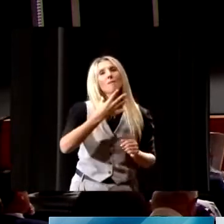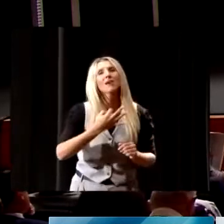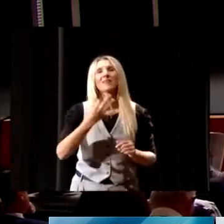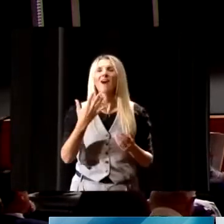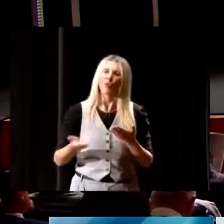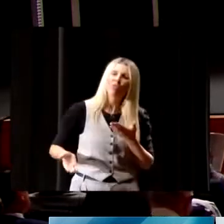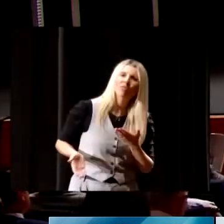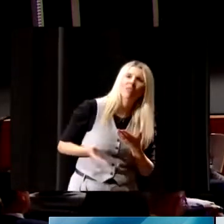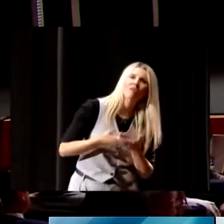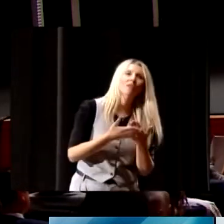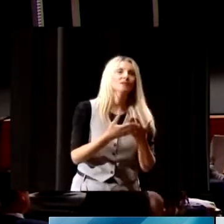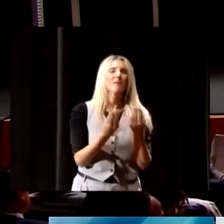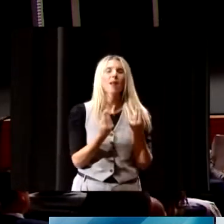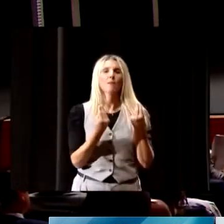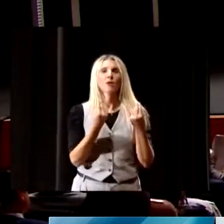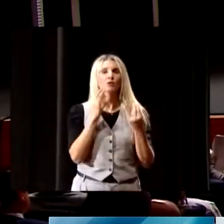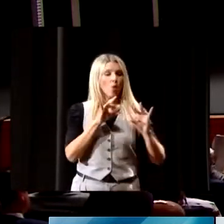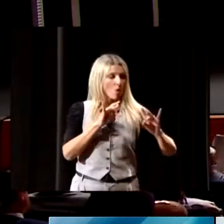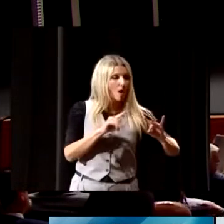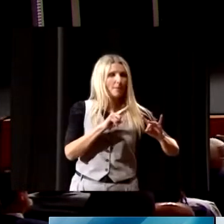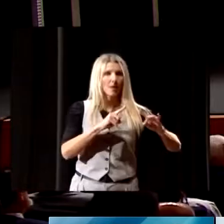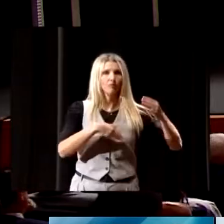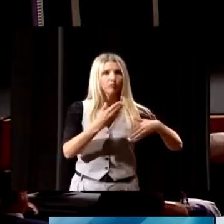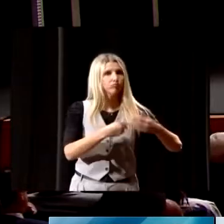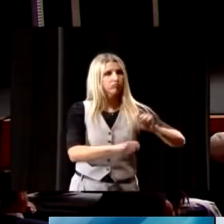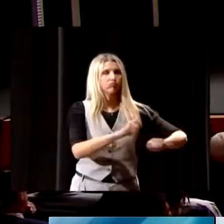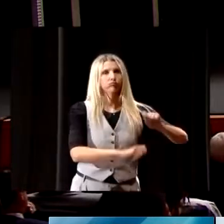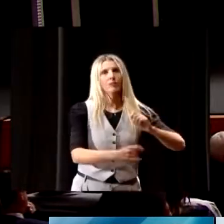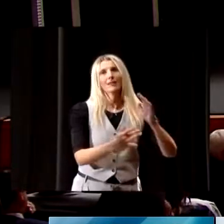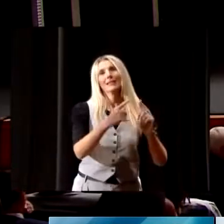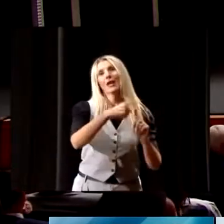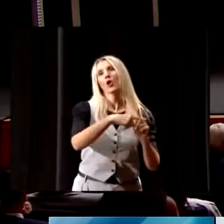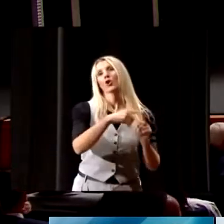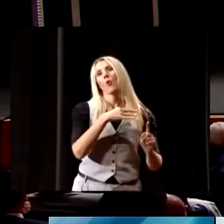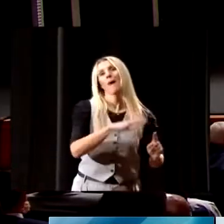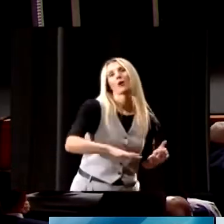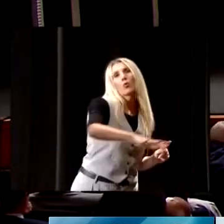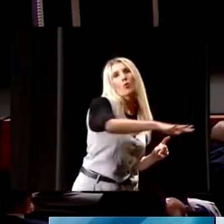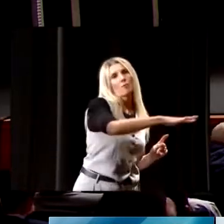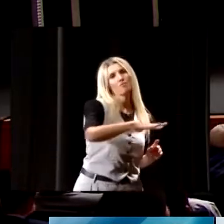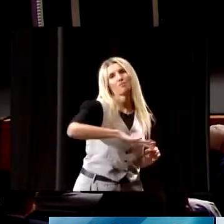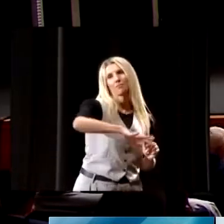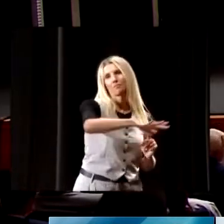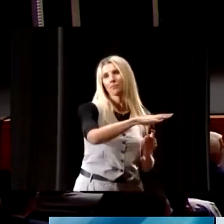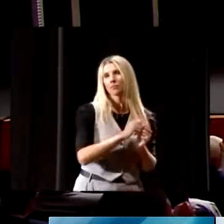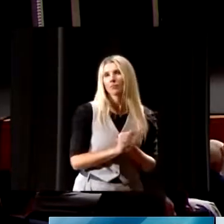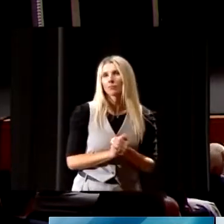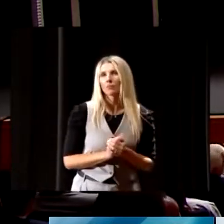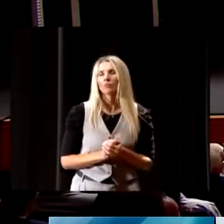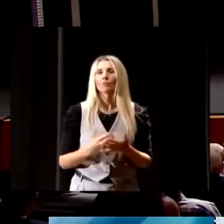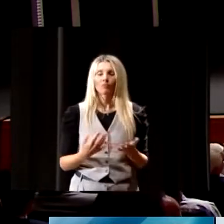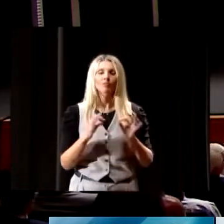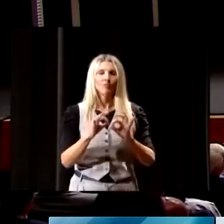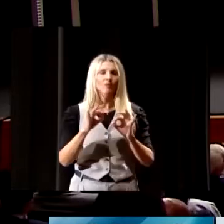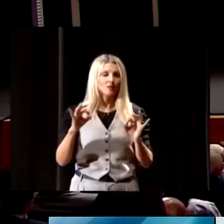επιτάχυνση των έργων και των διαδικασιών. Ταυτόχρονα, κυρίες και κύριοι, το Υπουργείο Ανάπτυξης υλοποιεί το πρόγραμμα Έξυπνη Μεταποίηση, το